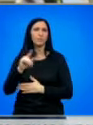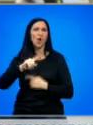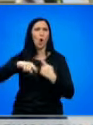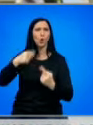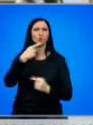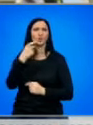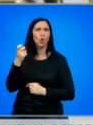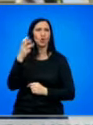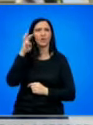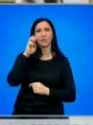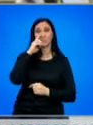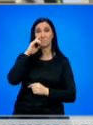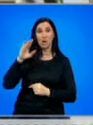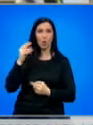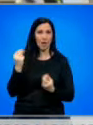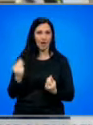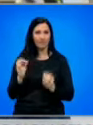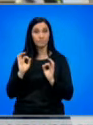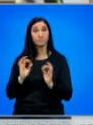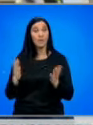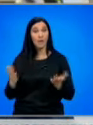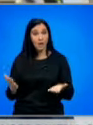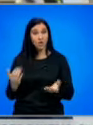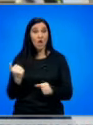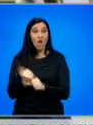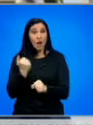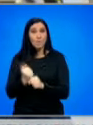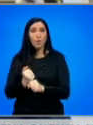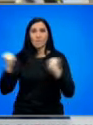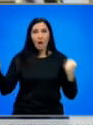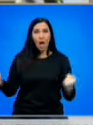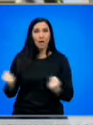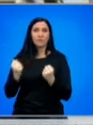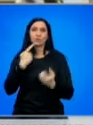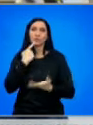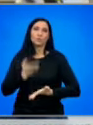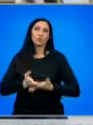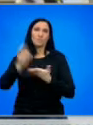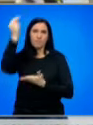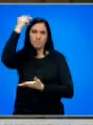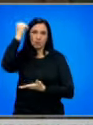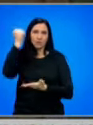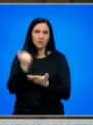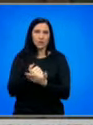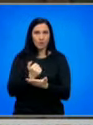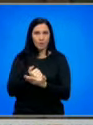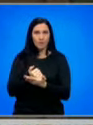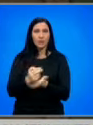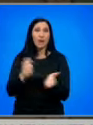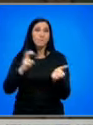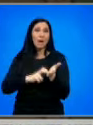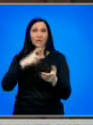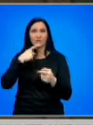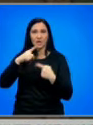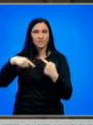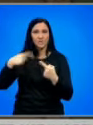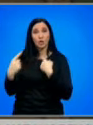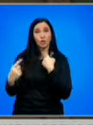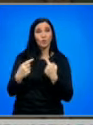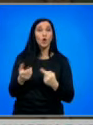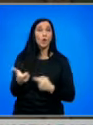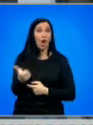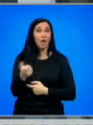130 милиона лева. Така че работим много активно за подкрепа на българската икономика. Банката за развитие е